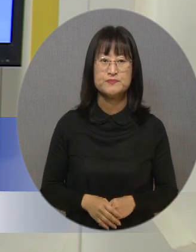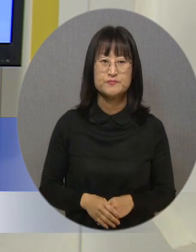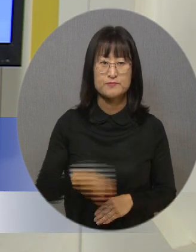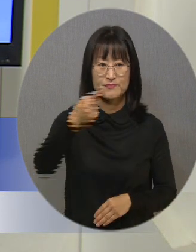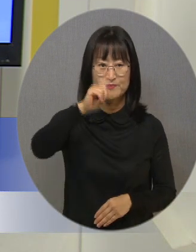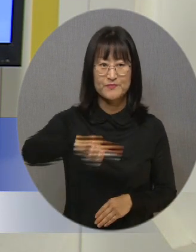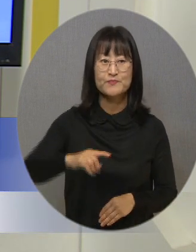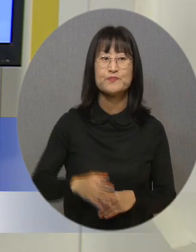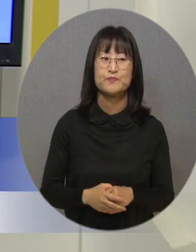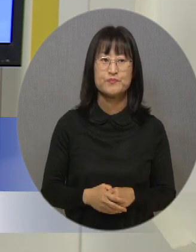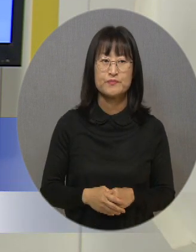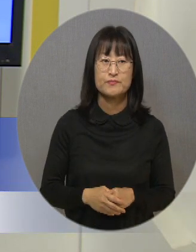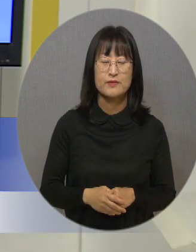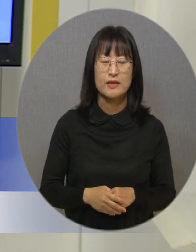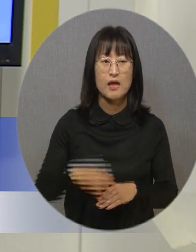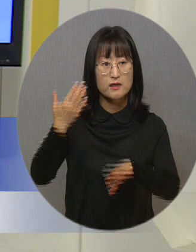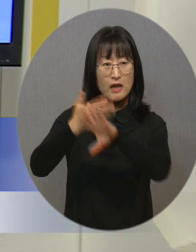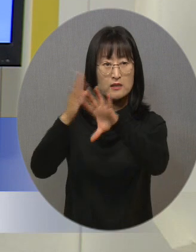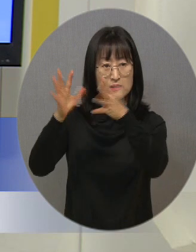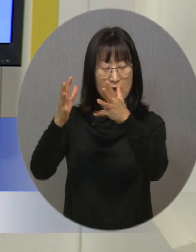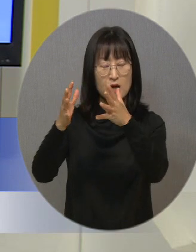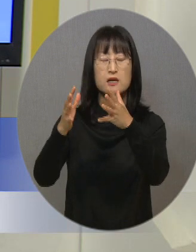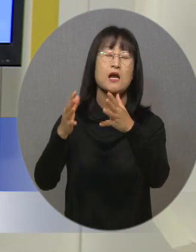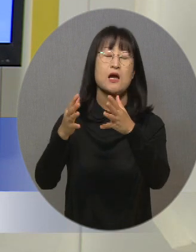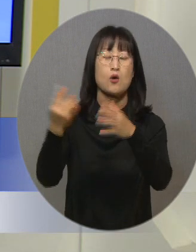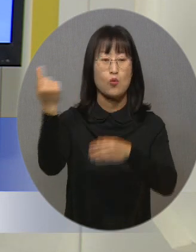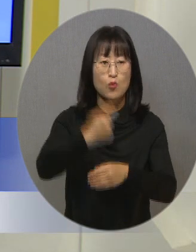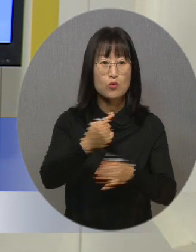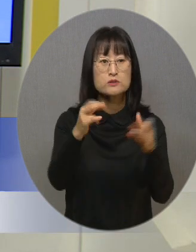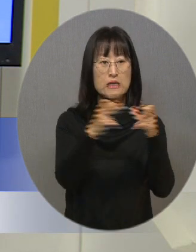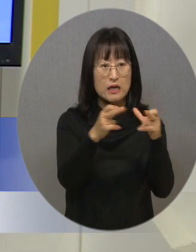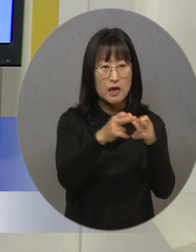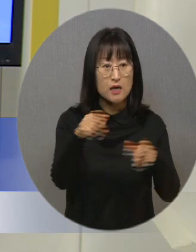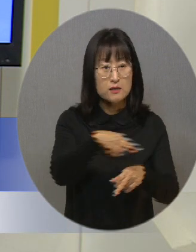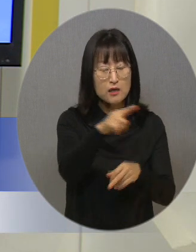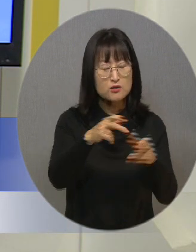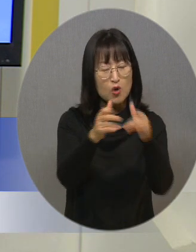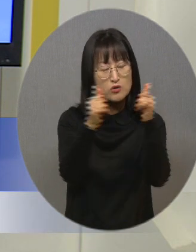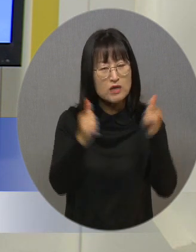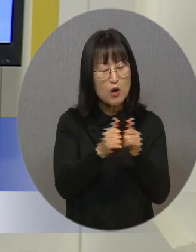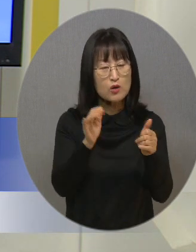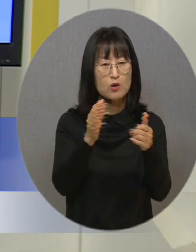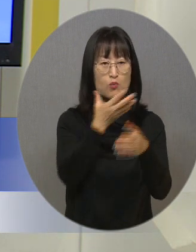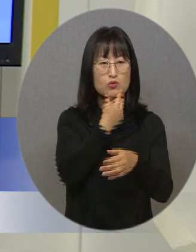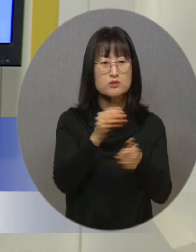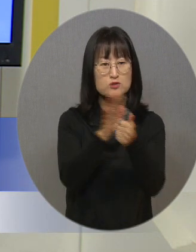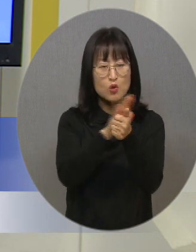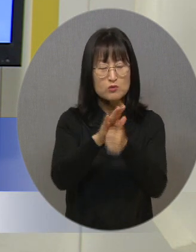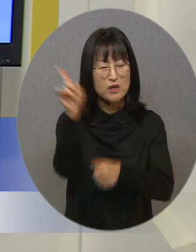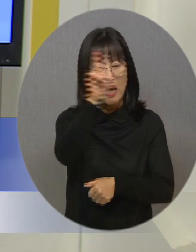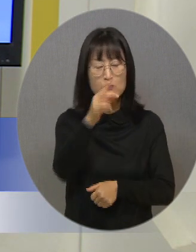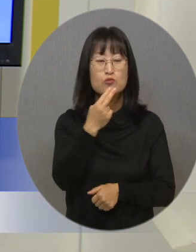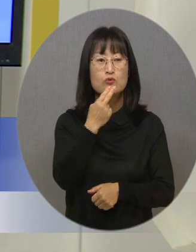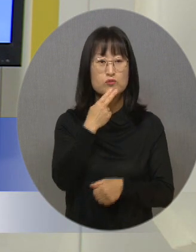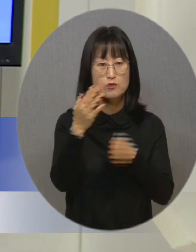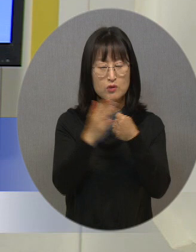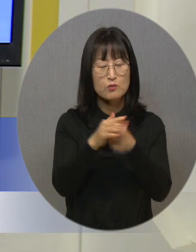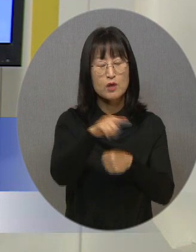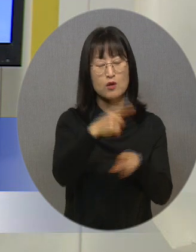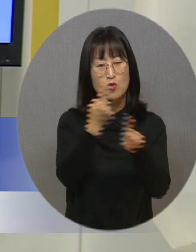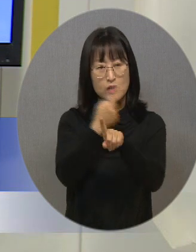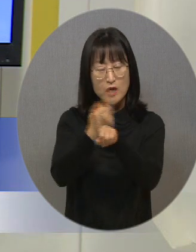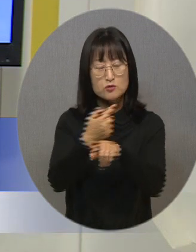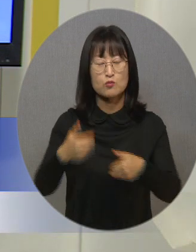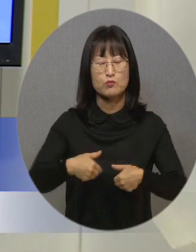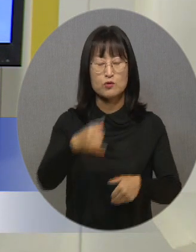다음 뉴스입니다. 외국 국적 장애인을 대상으로는 이 사회복지 서비스가 전혀 제공되지 않아서 이에 대한 개선이